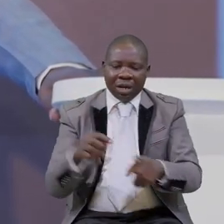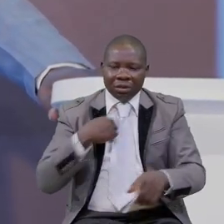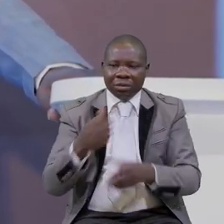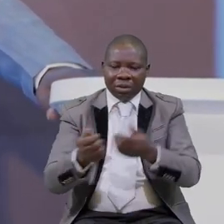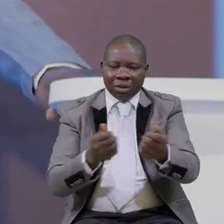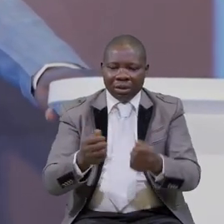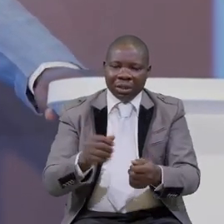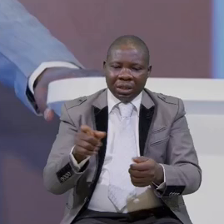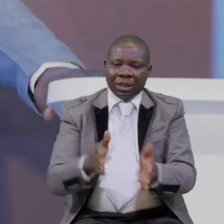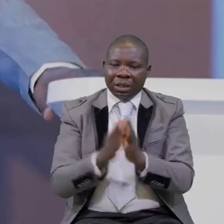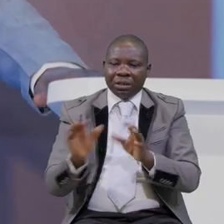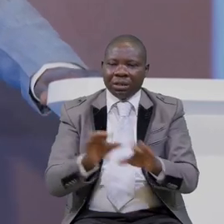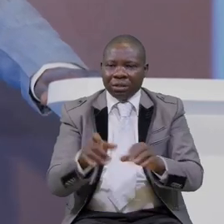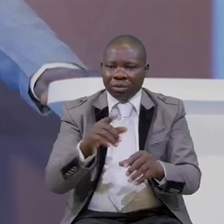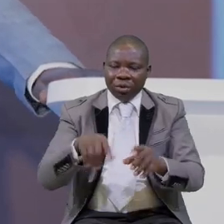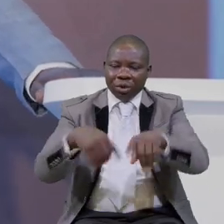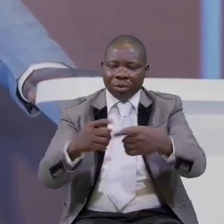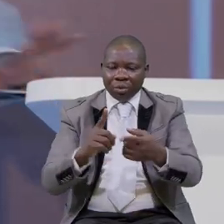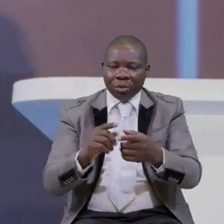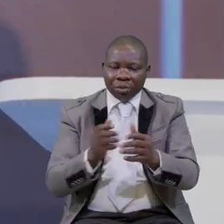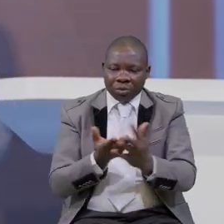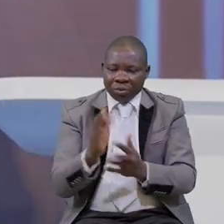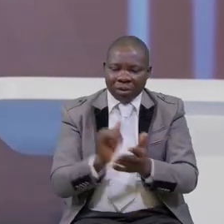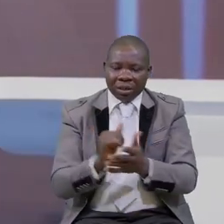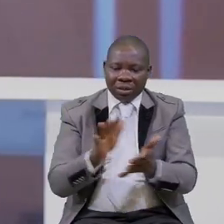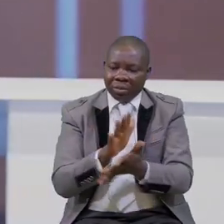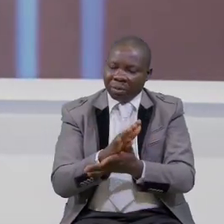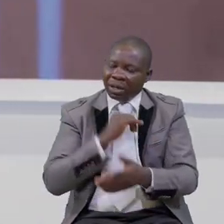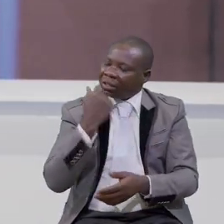tu as lu la fiche? J'ai dit, nous en parlerons plus tard.